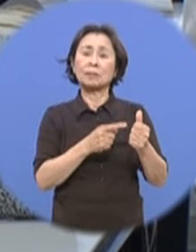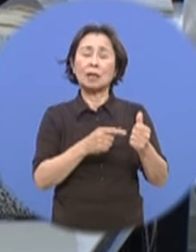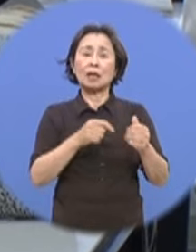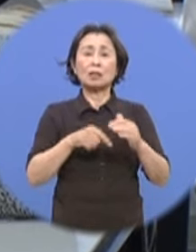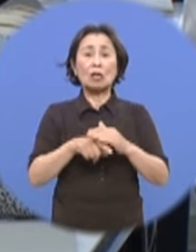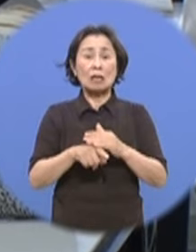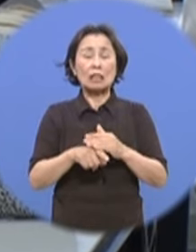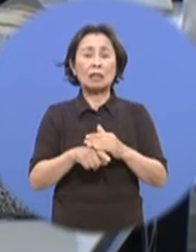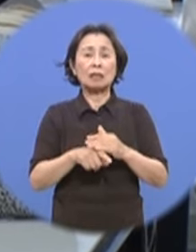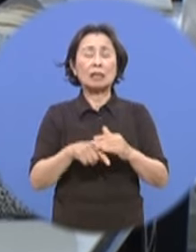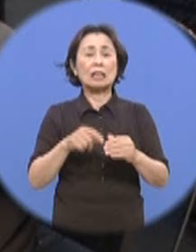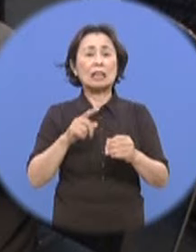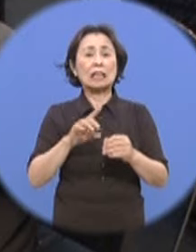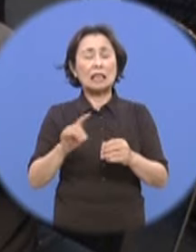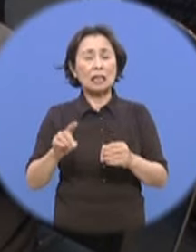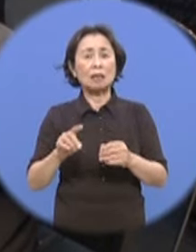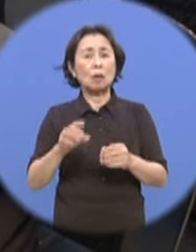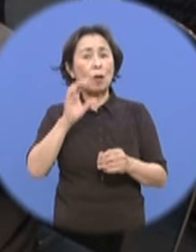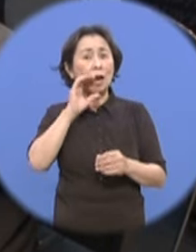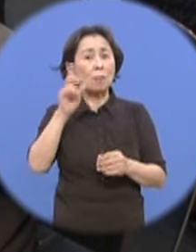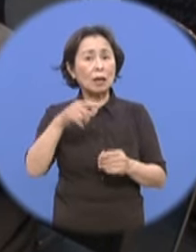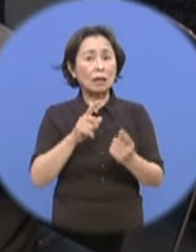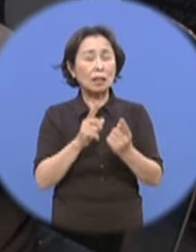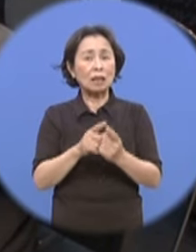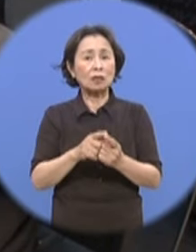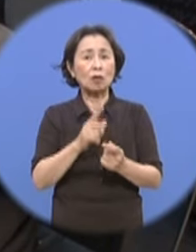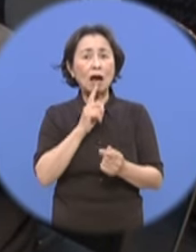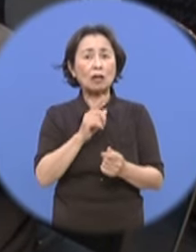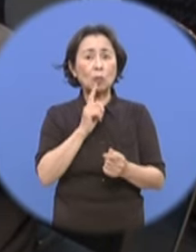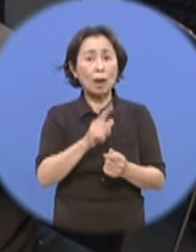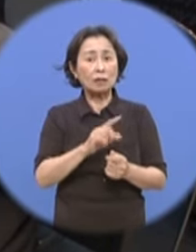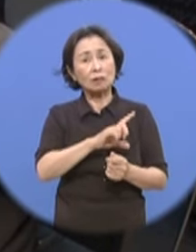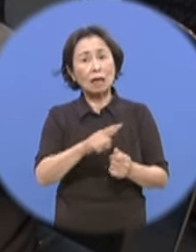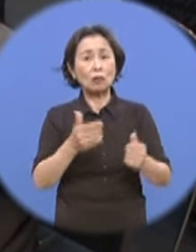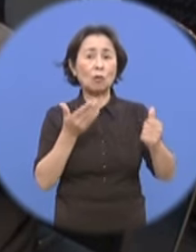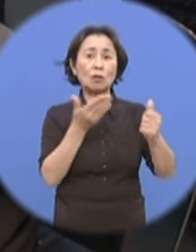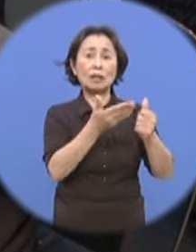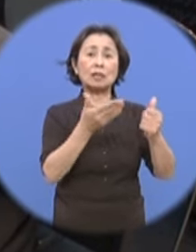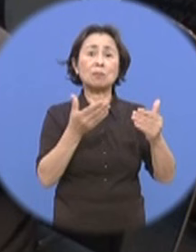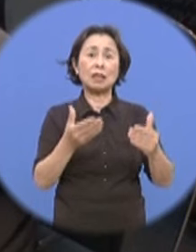イや和歌山県へのアドバイスなどを伺いまし